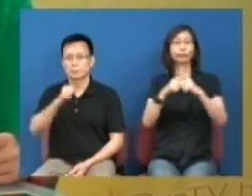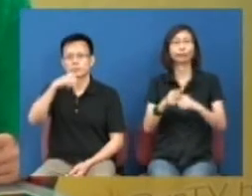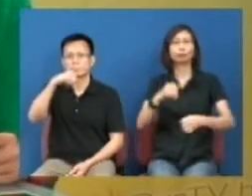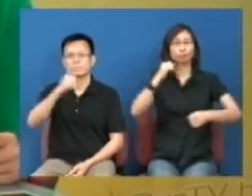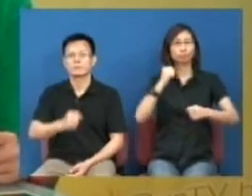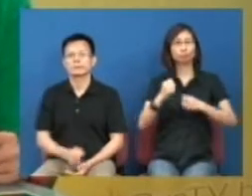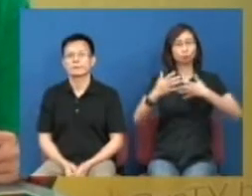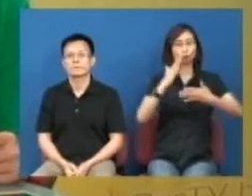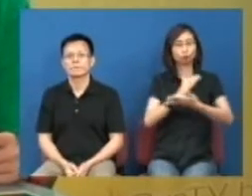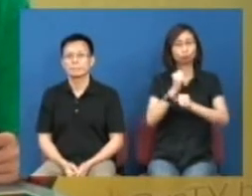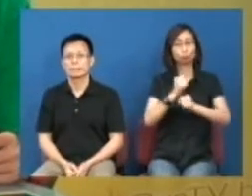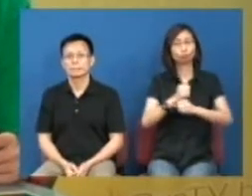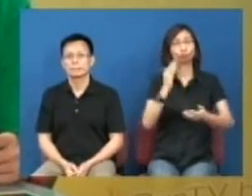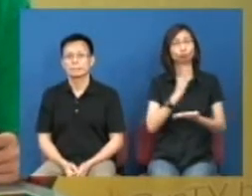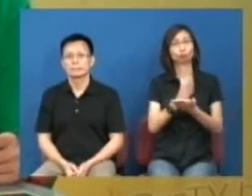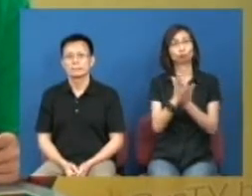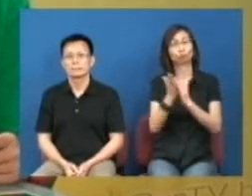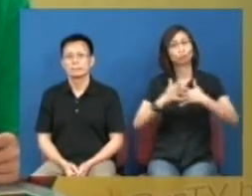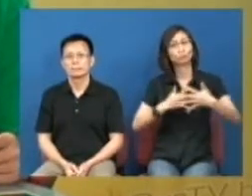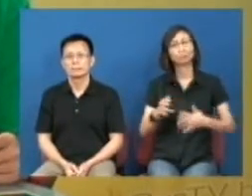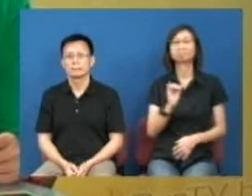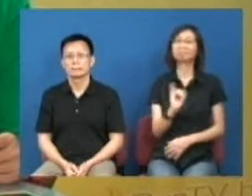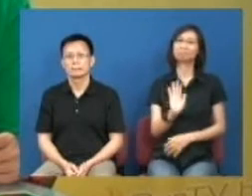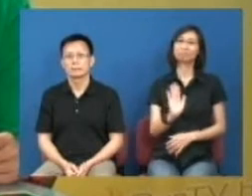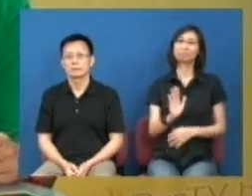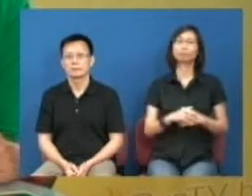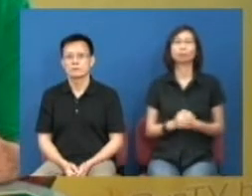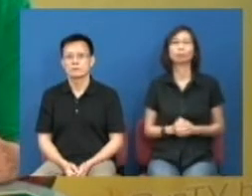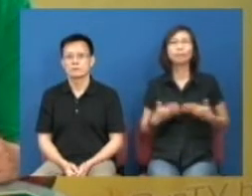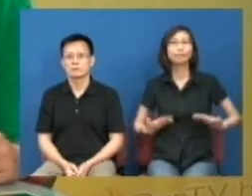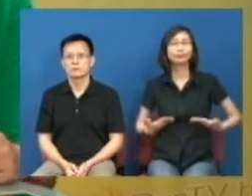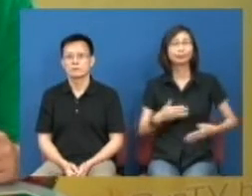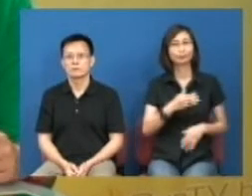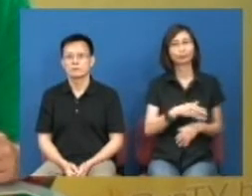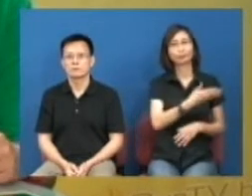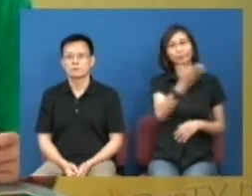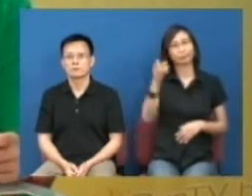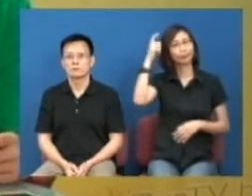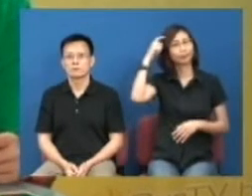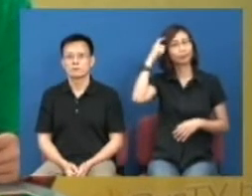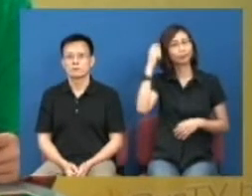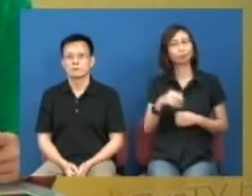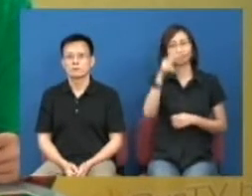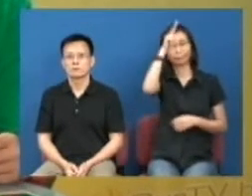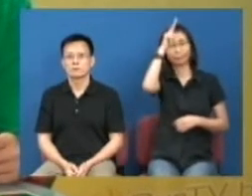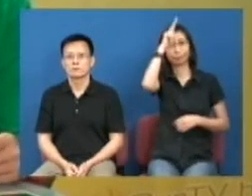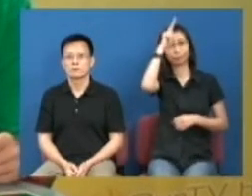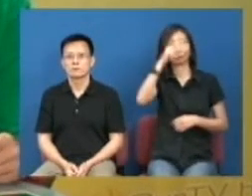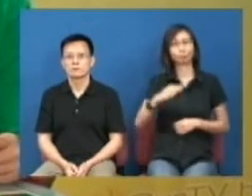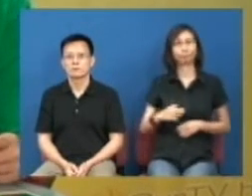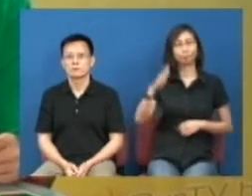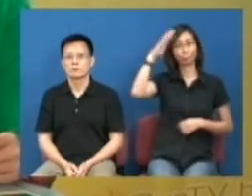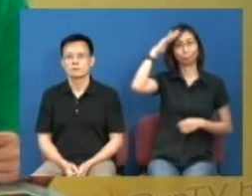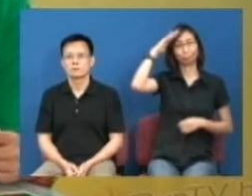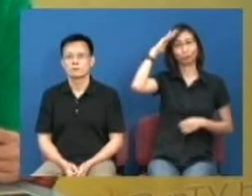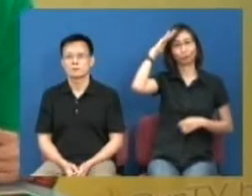嗱，當然其實大家都知道，而家即係特區政府去到警方，其實即係應付依一啲即係政